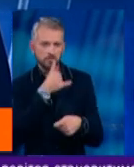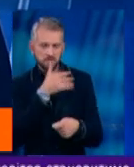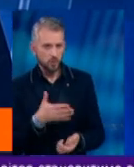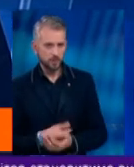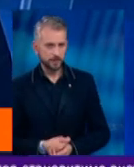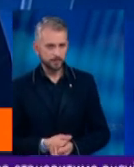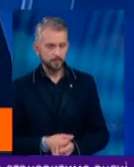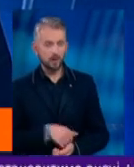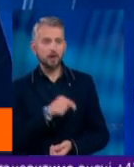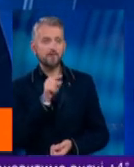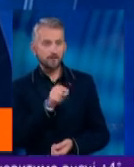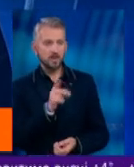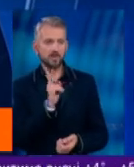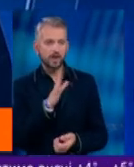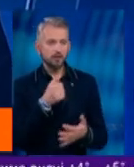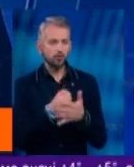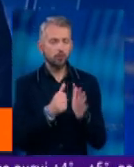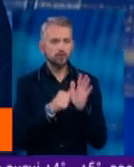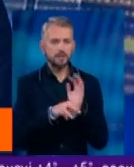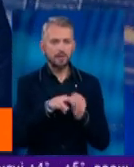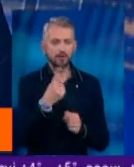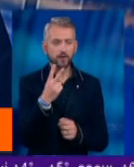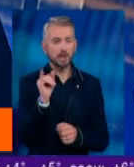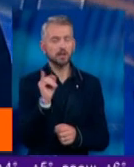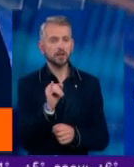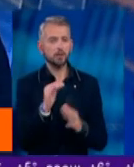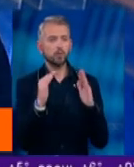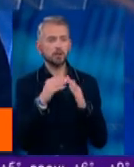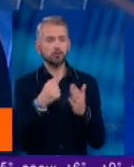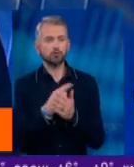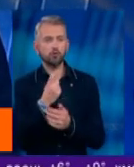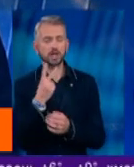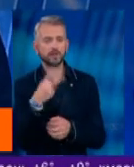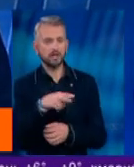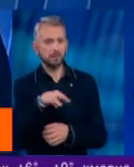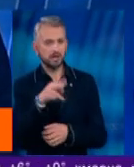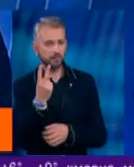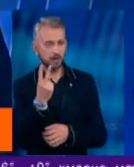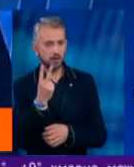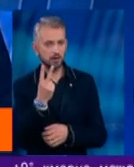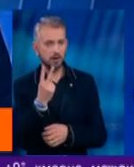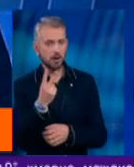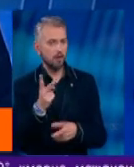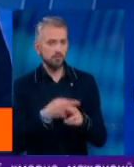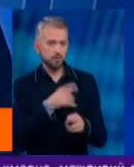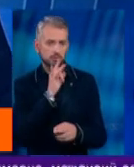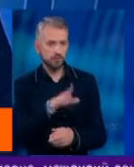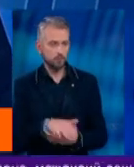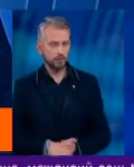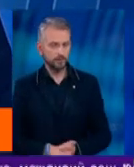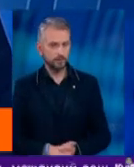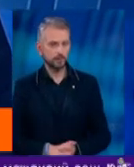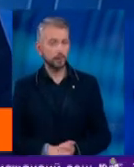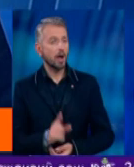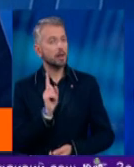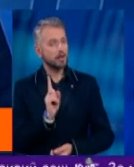вас квартиру до 60 квадратних метрів і будинка до 120 квадратних метрів не позбавлять. Угу.